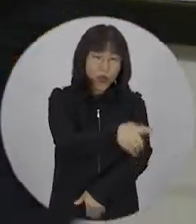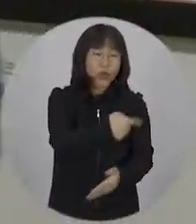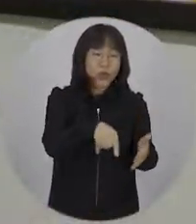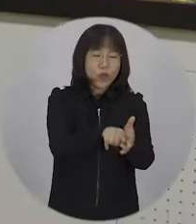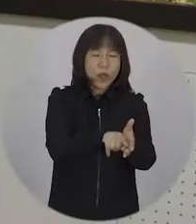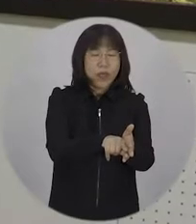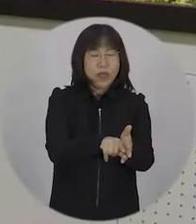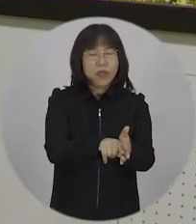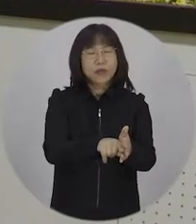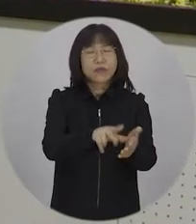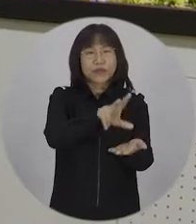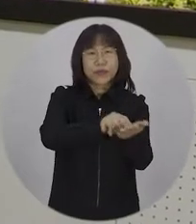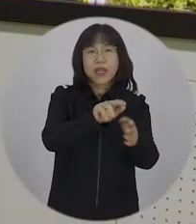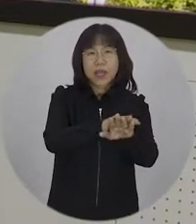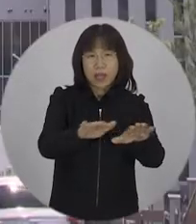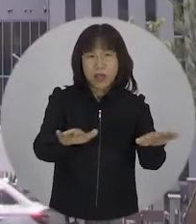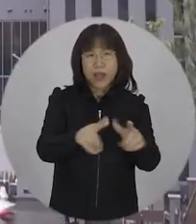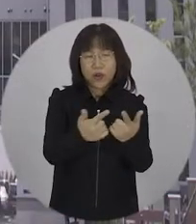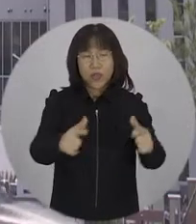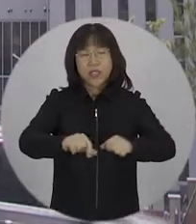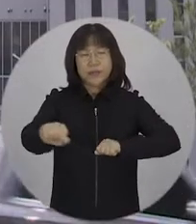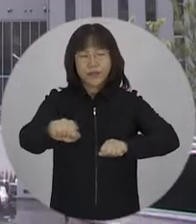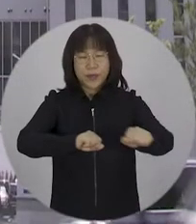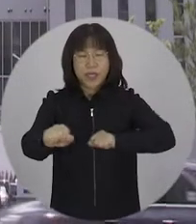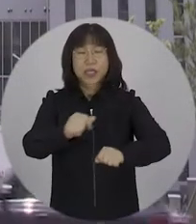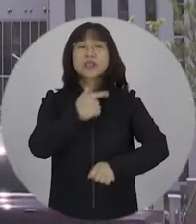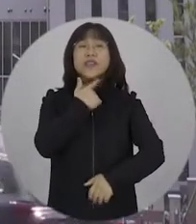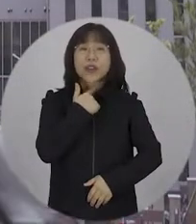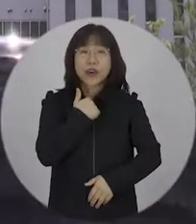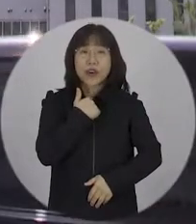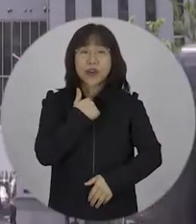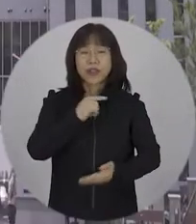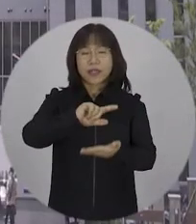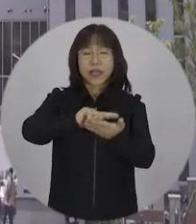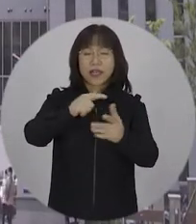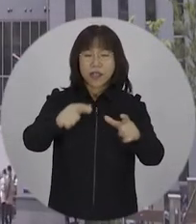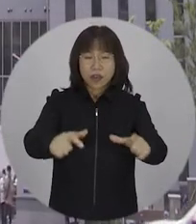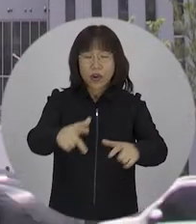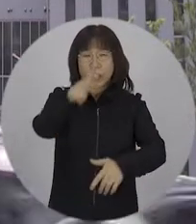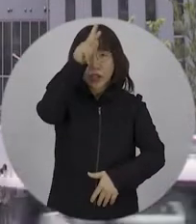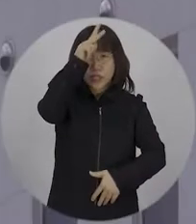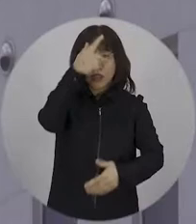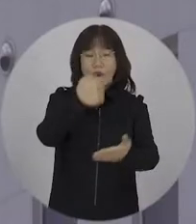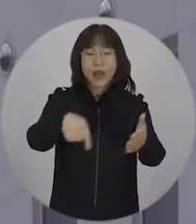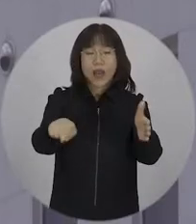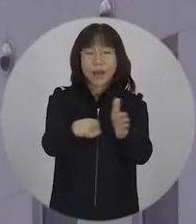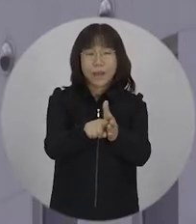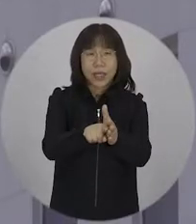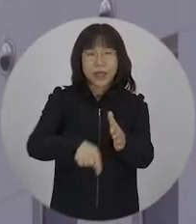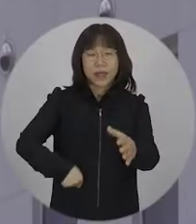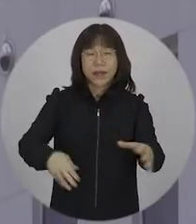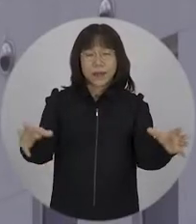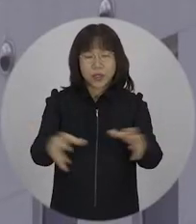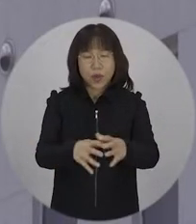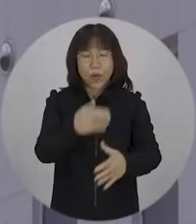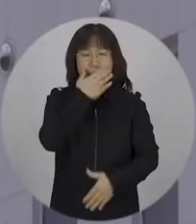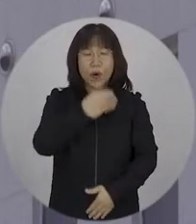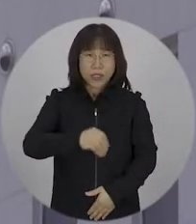활동도 펼친 바 있습니다. 한편 강서구는 앞으로도 강서경찰서와의 협업 체계를 더욱 공고히